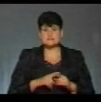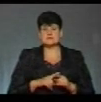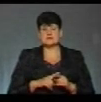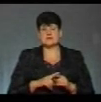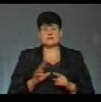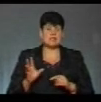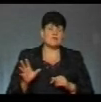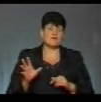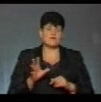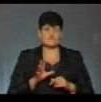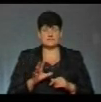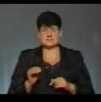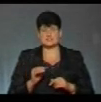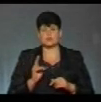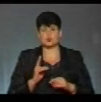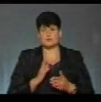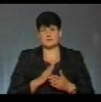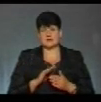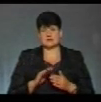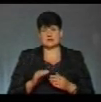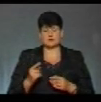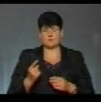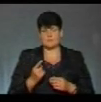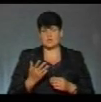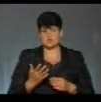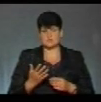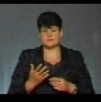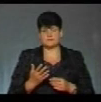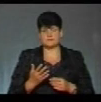для всіх нас, хто має діток, вперше. Так? І